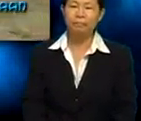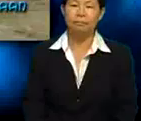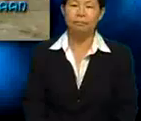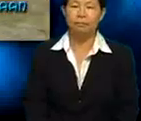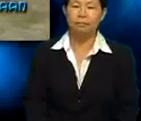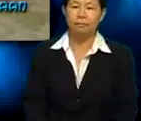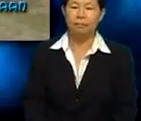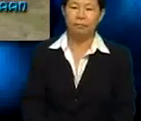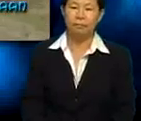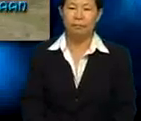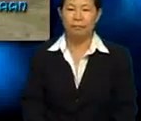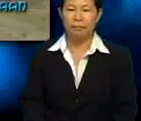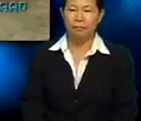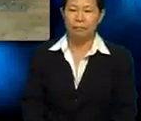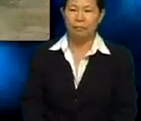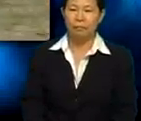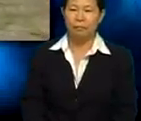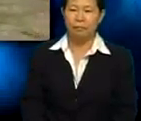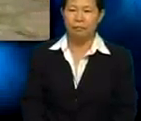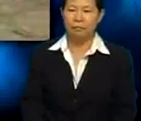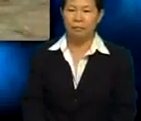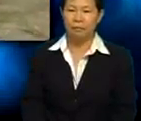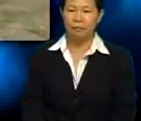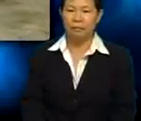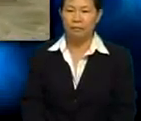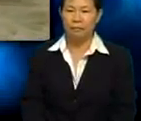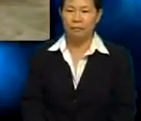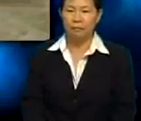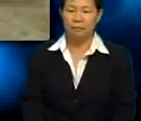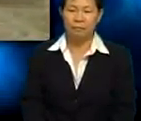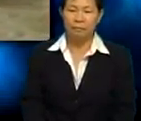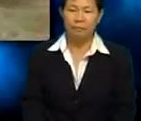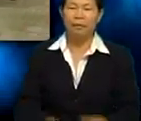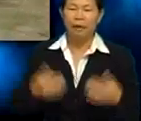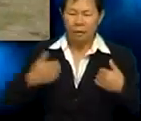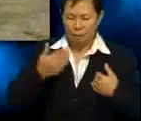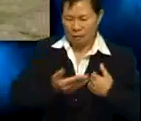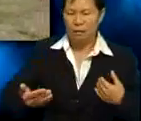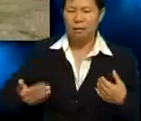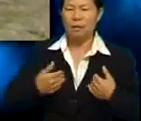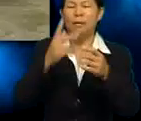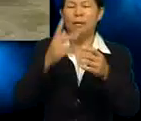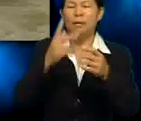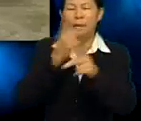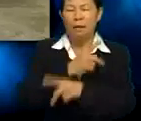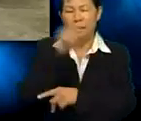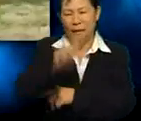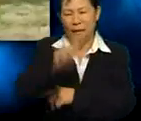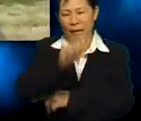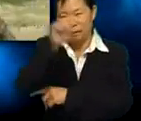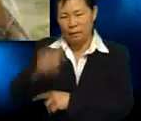Betul ke ada benda ni kat sini? Yelah, berapa kali orang nak tanya. Kenapa saya dah beritahu kat dia kita jumpa kat